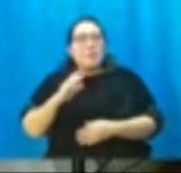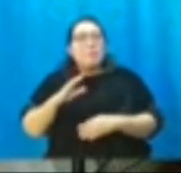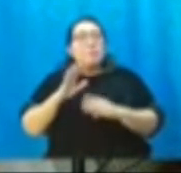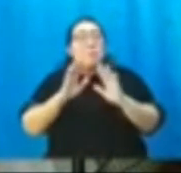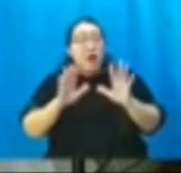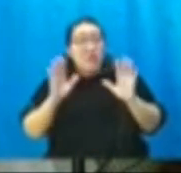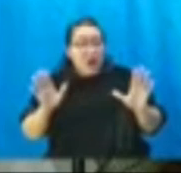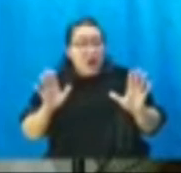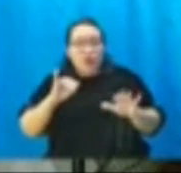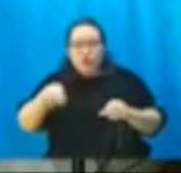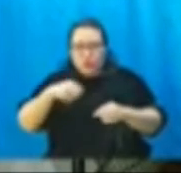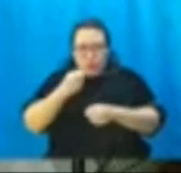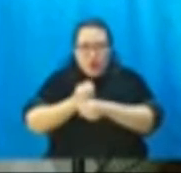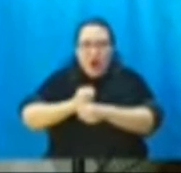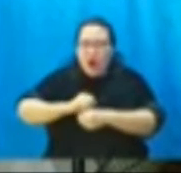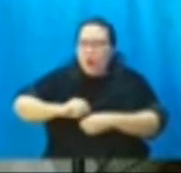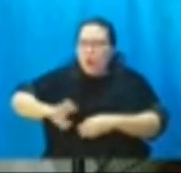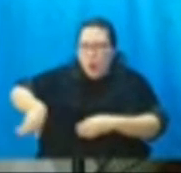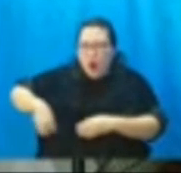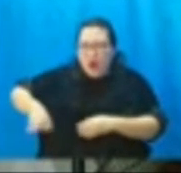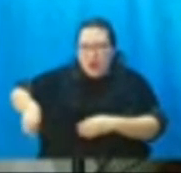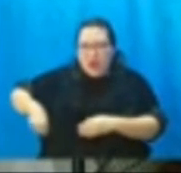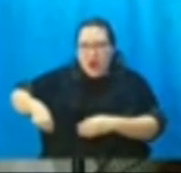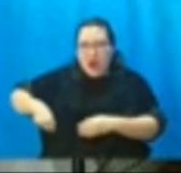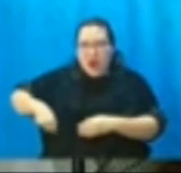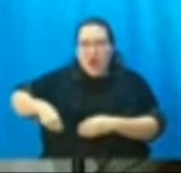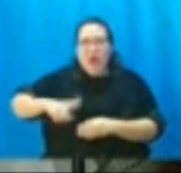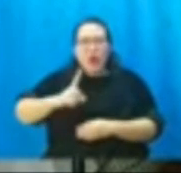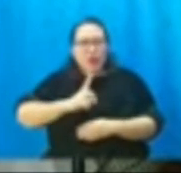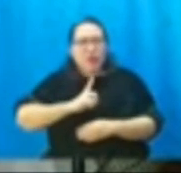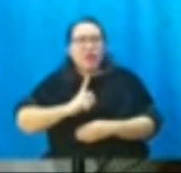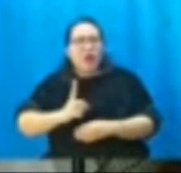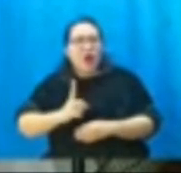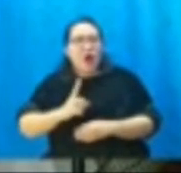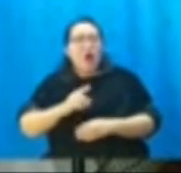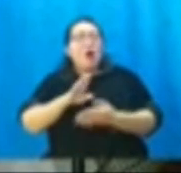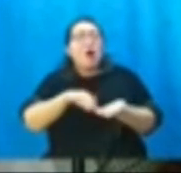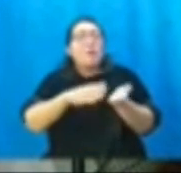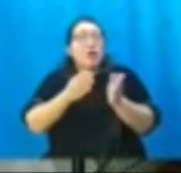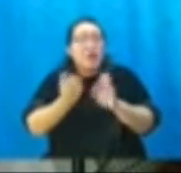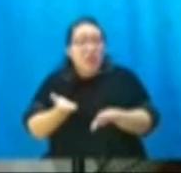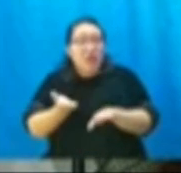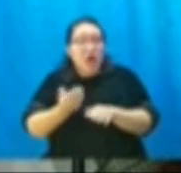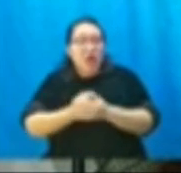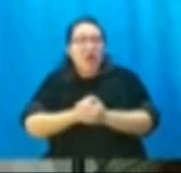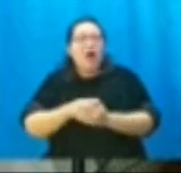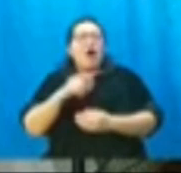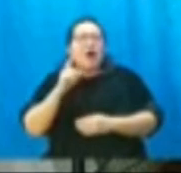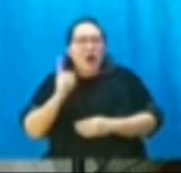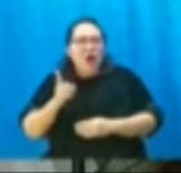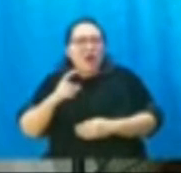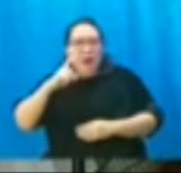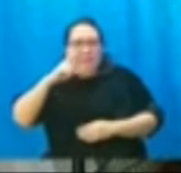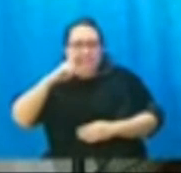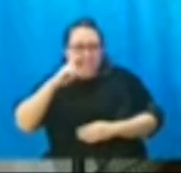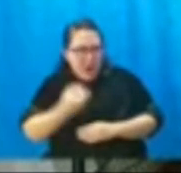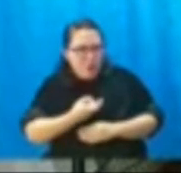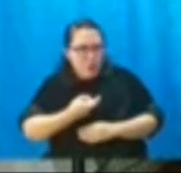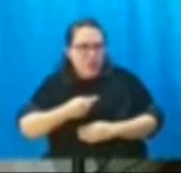kena juga Hai maut memang sangat dekat sekarang ini bagi setiap orang